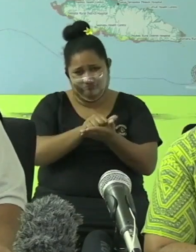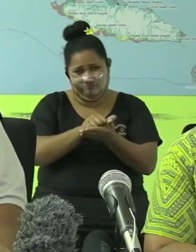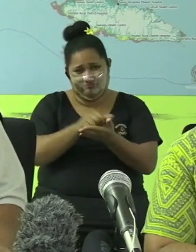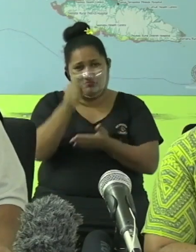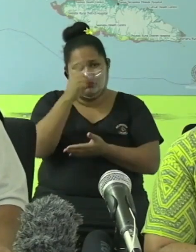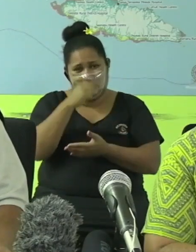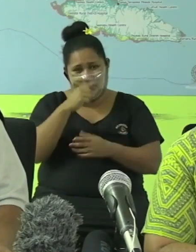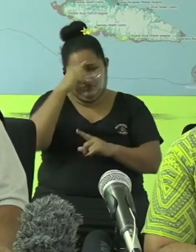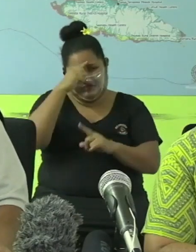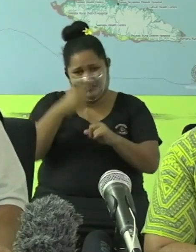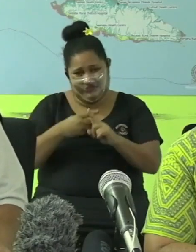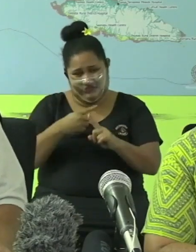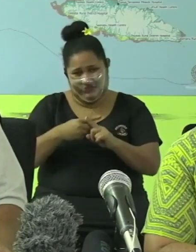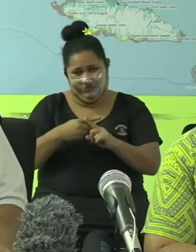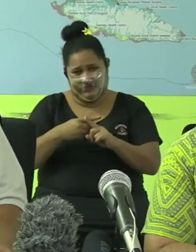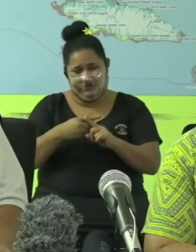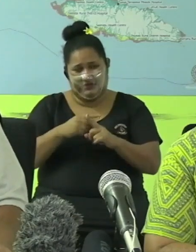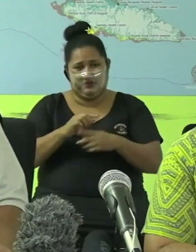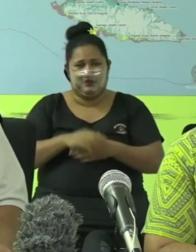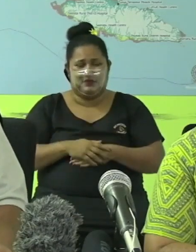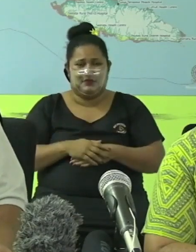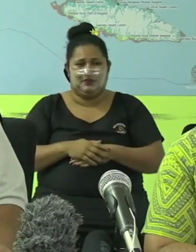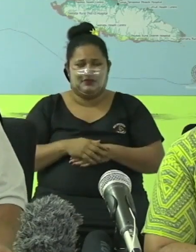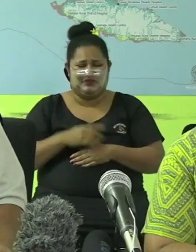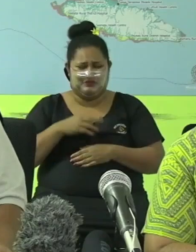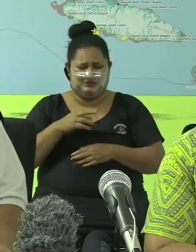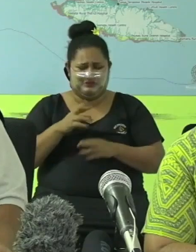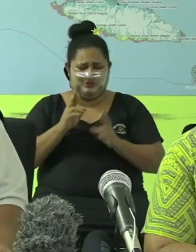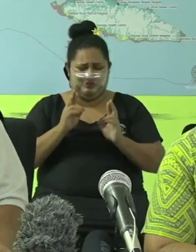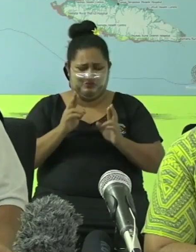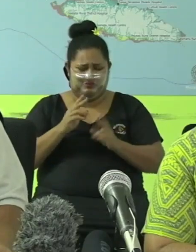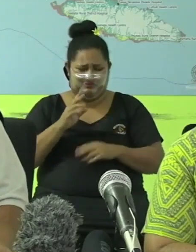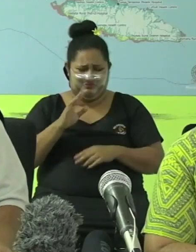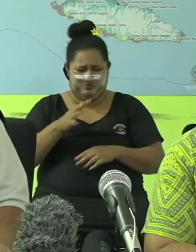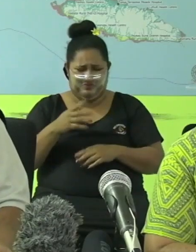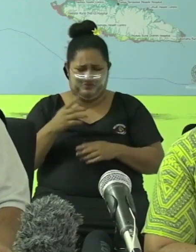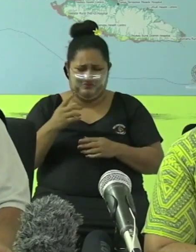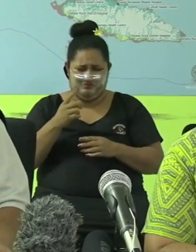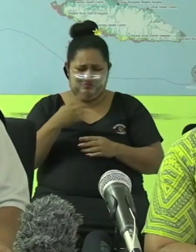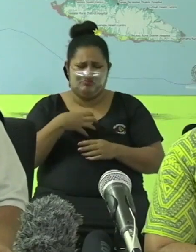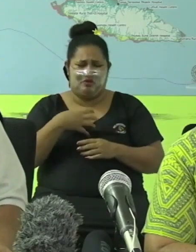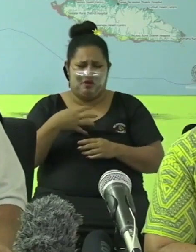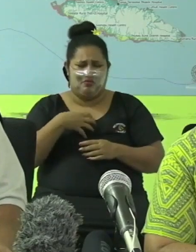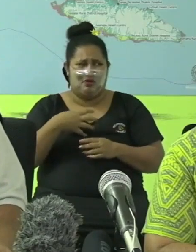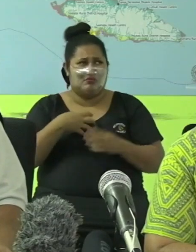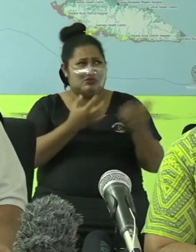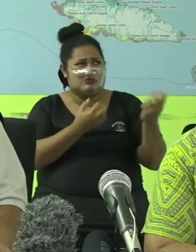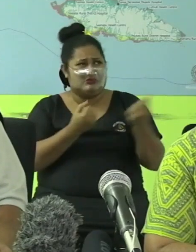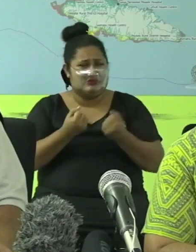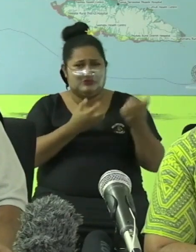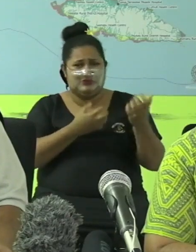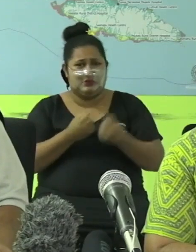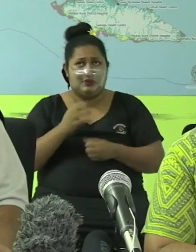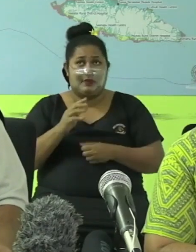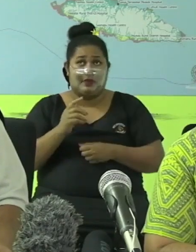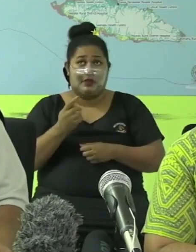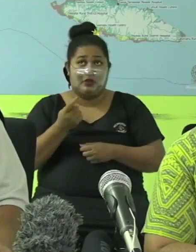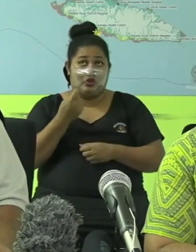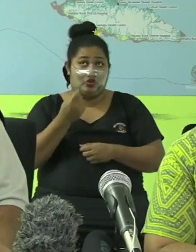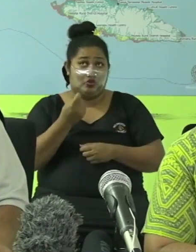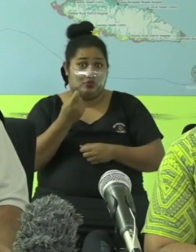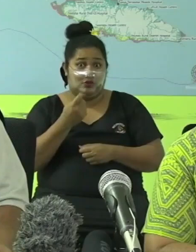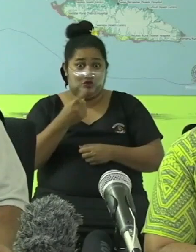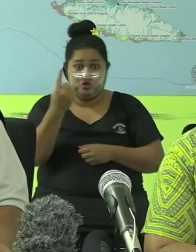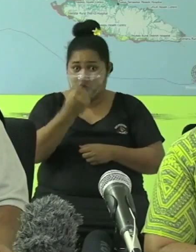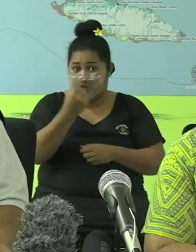a tātou results o aso soro ne mu mai masalo e po le lata tūtasi ia poti